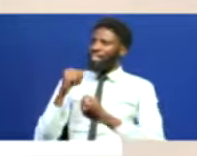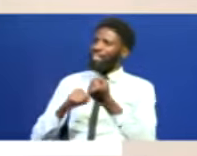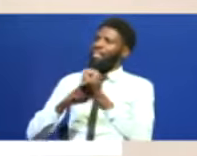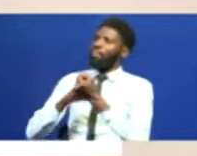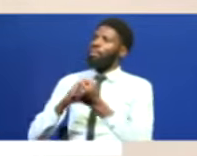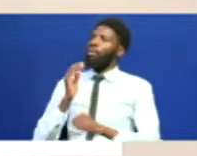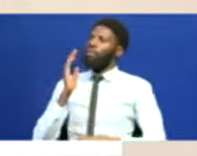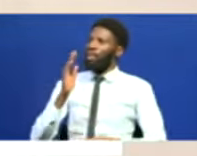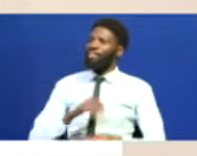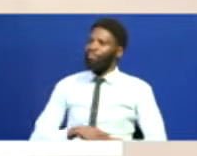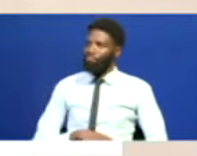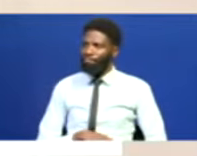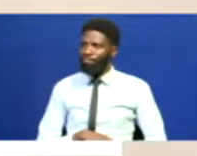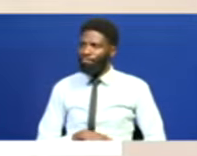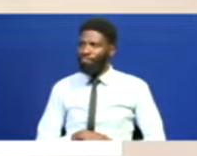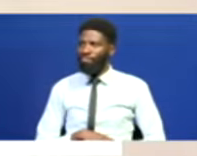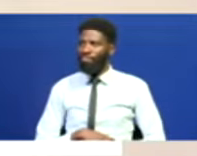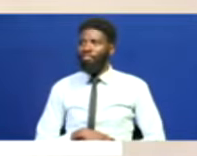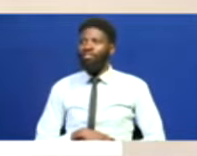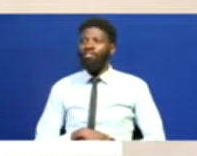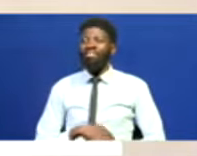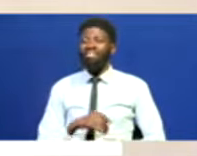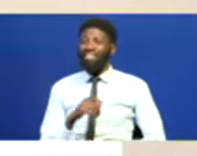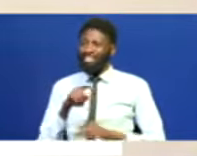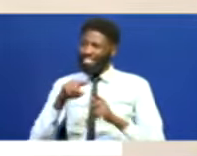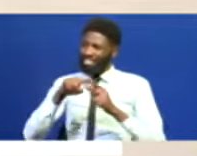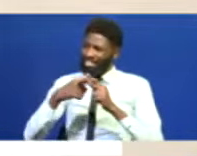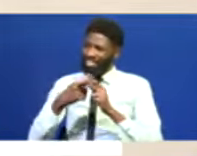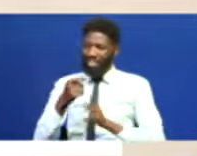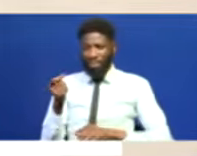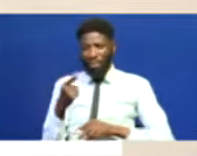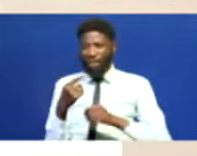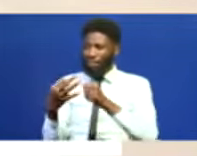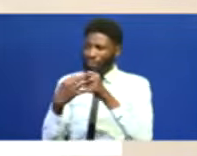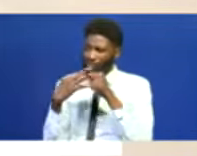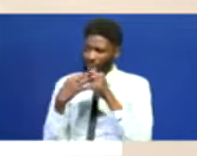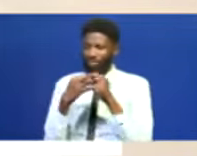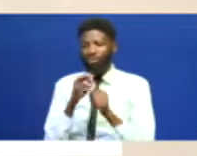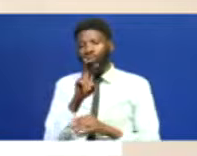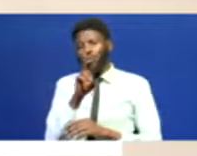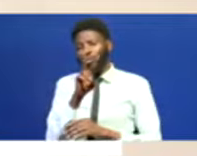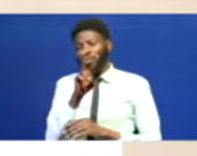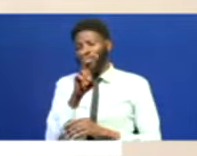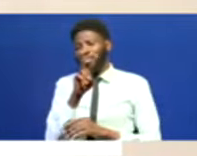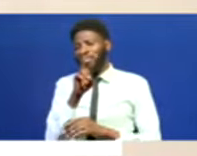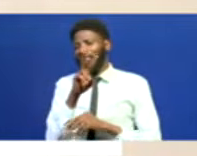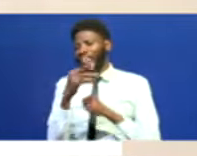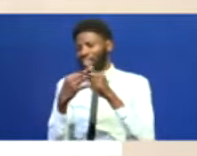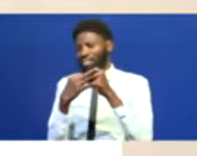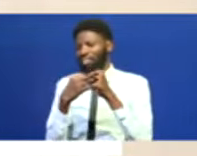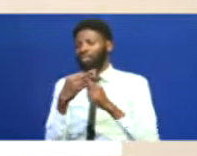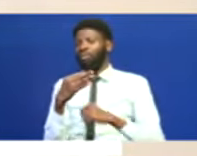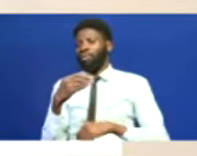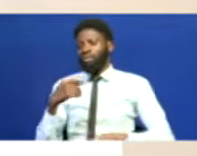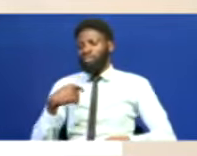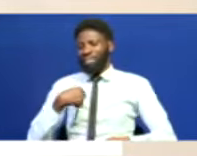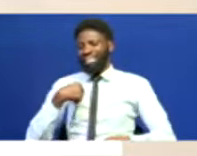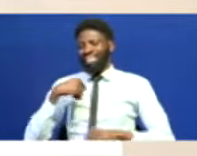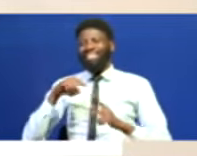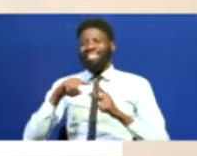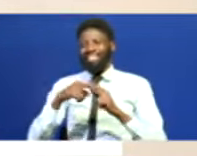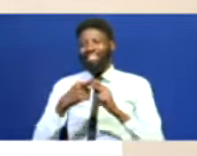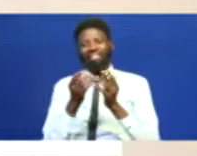So in September, beginning August 28th, we will start serving children